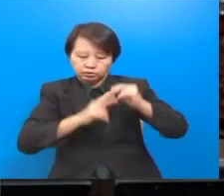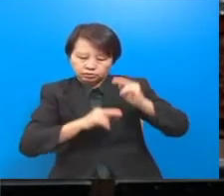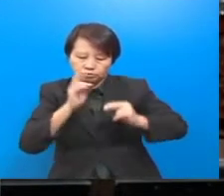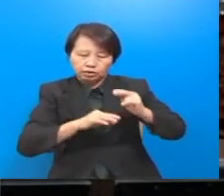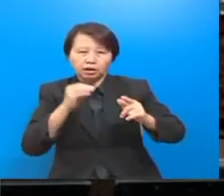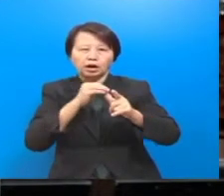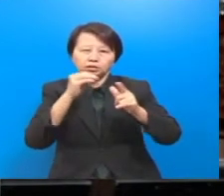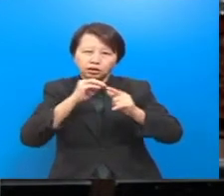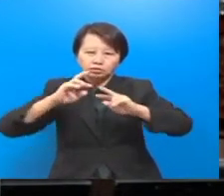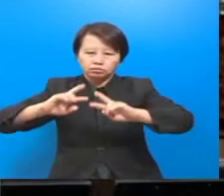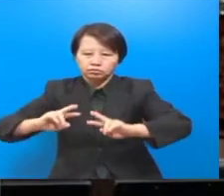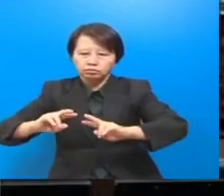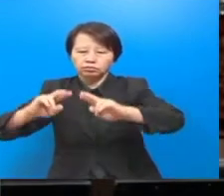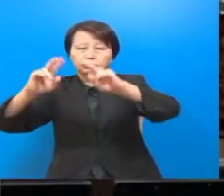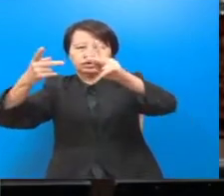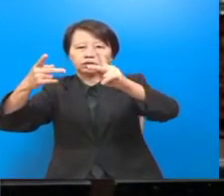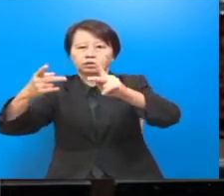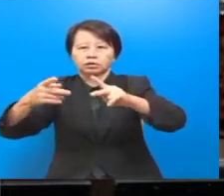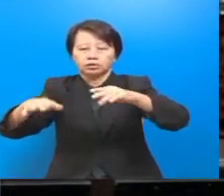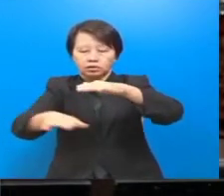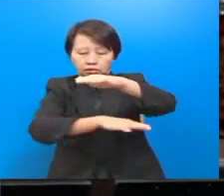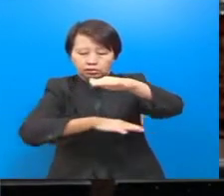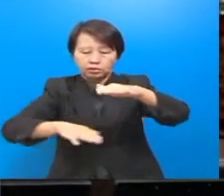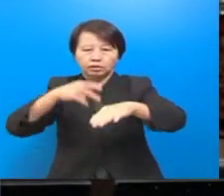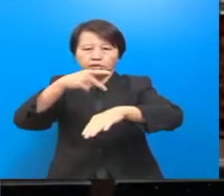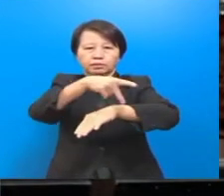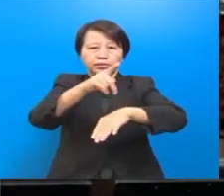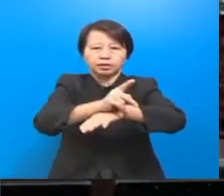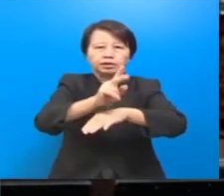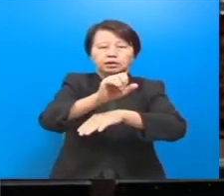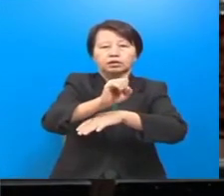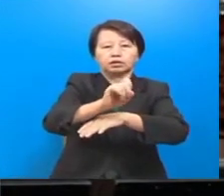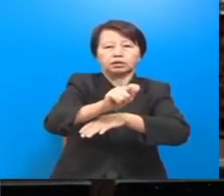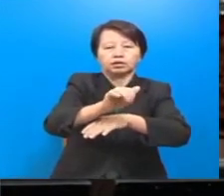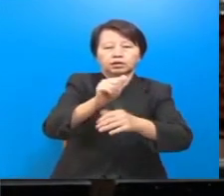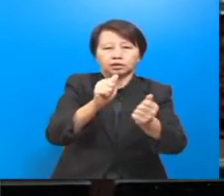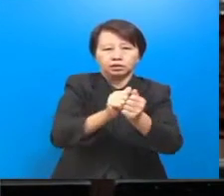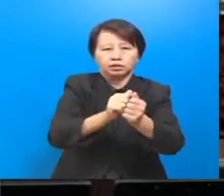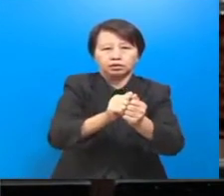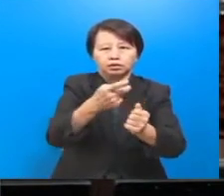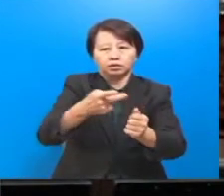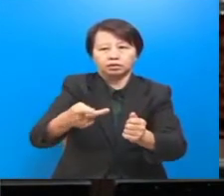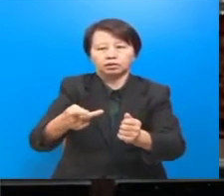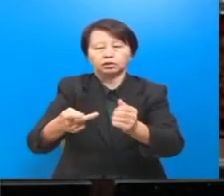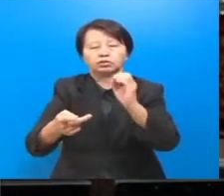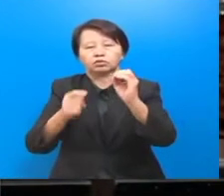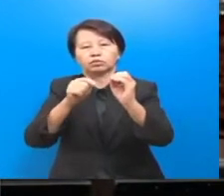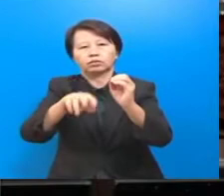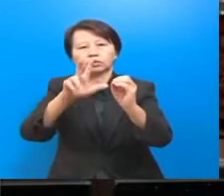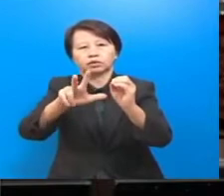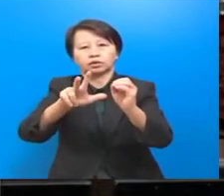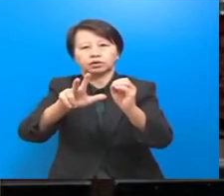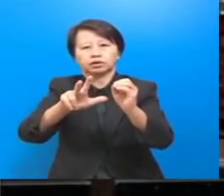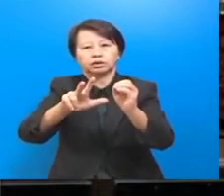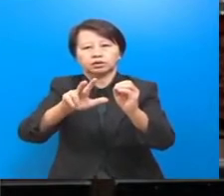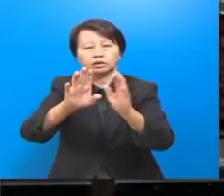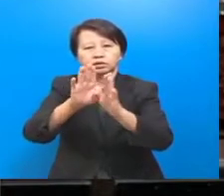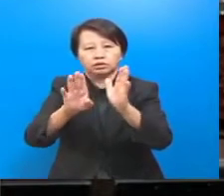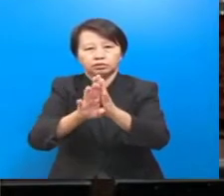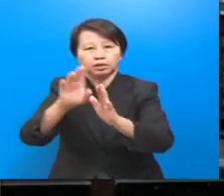membina ternak tara bandai stories di padang saga dengan kva city sedia the yaitu kosong point 3dmili on